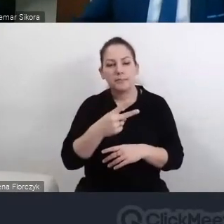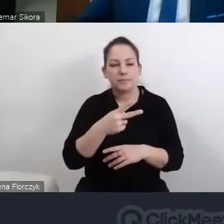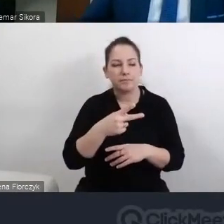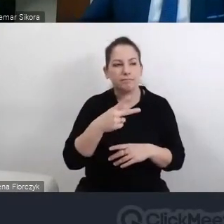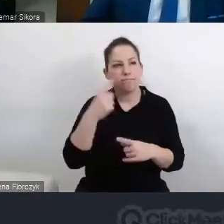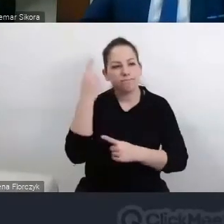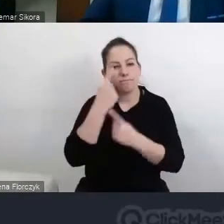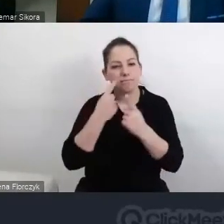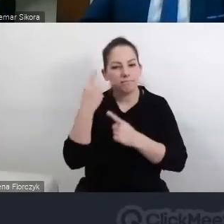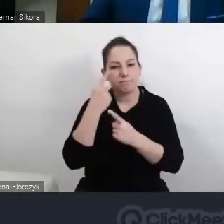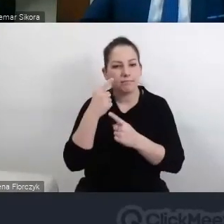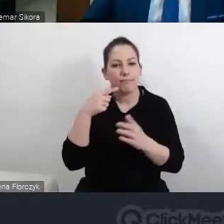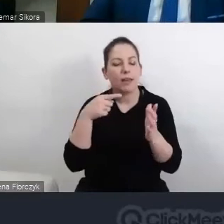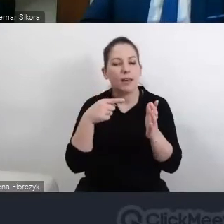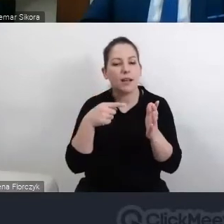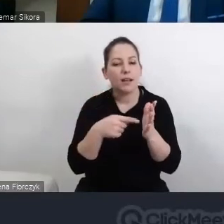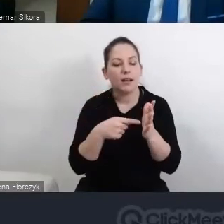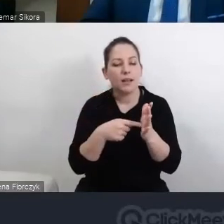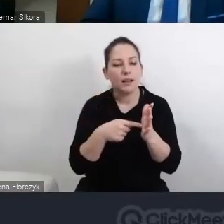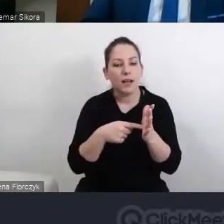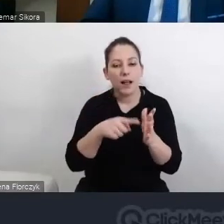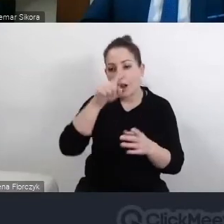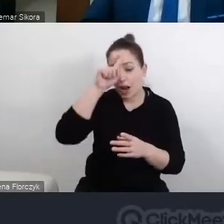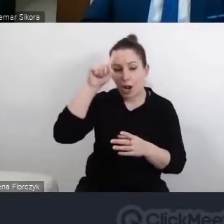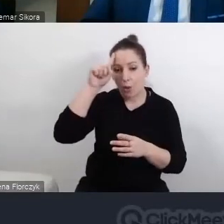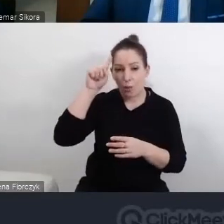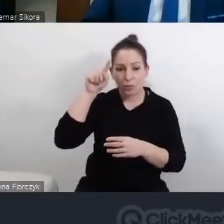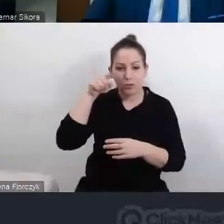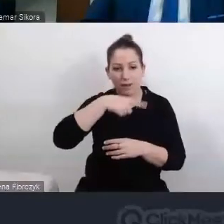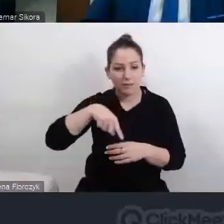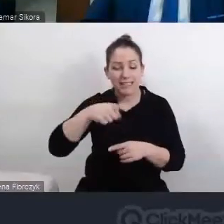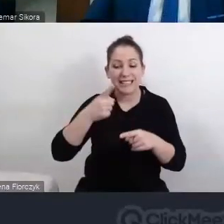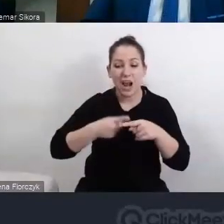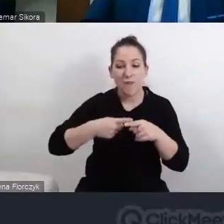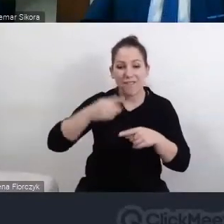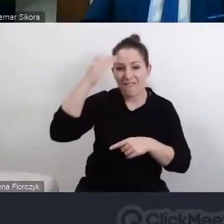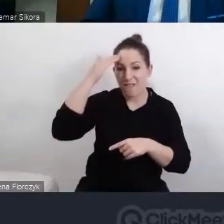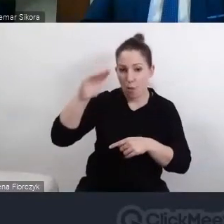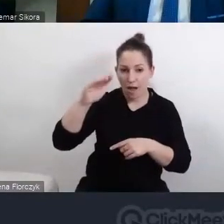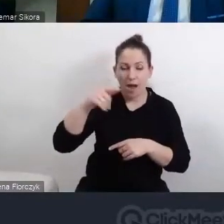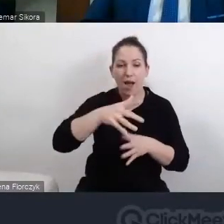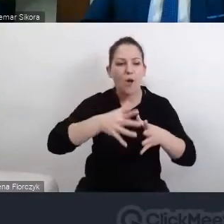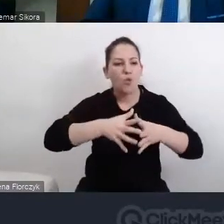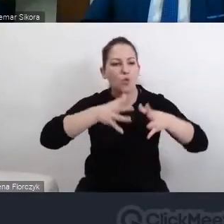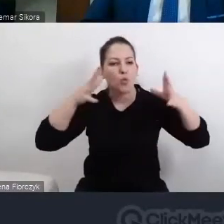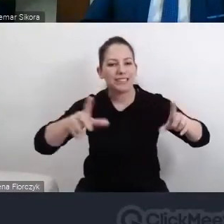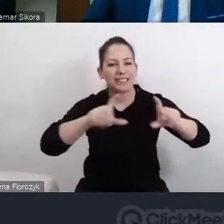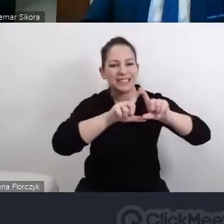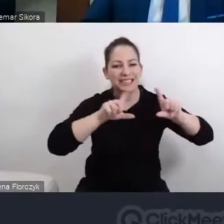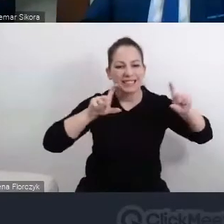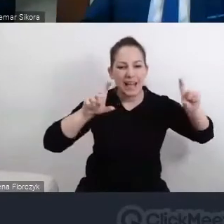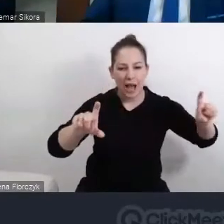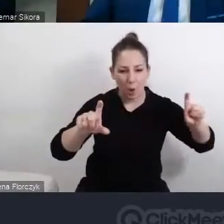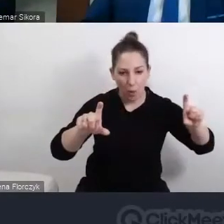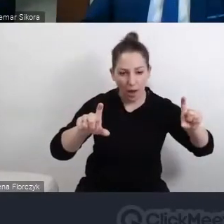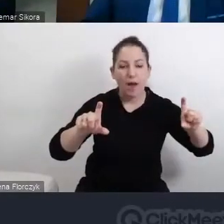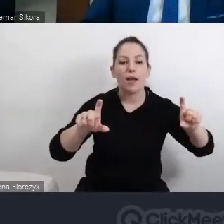pryzmat tych ludzi, którzy w Stalowej Woli, właśnie w tych dużych zakładach, które się